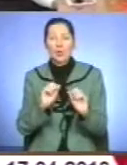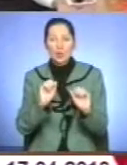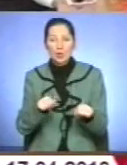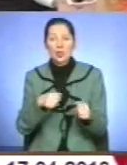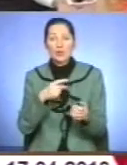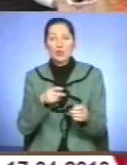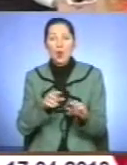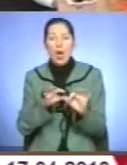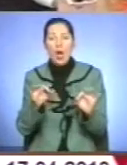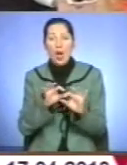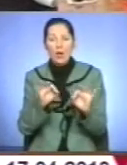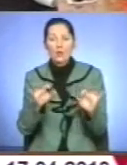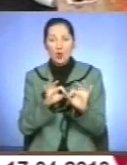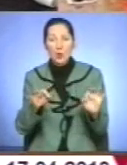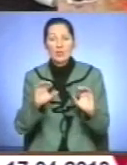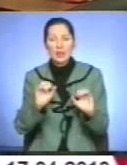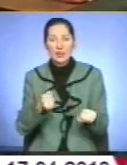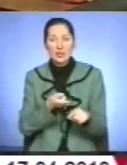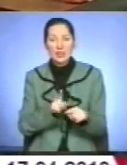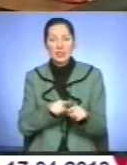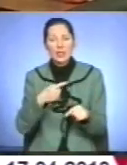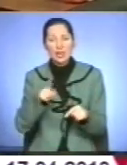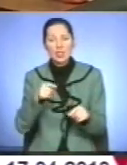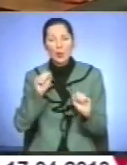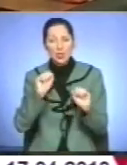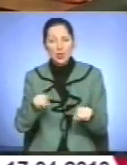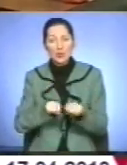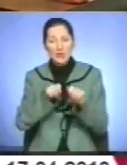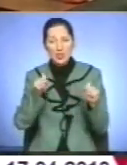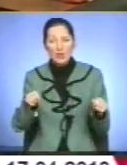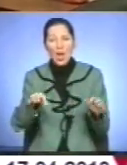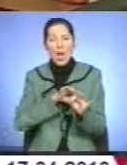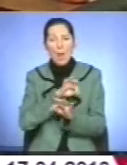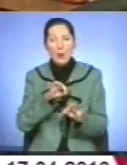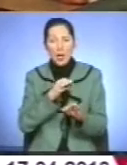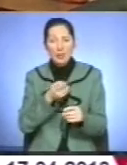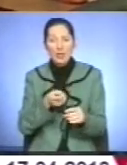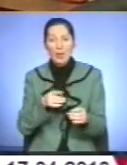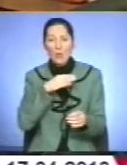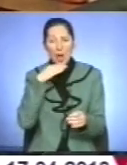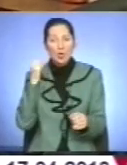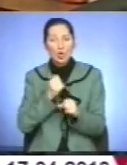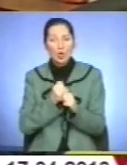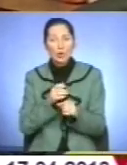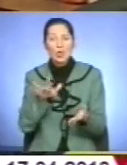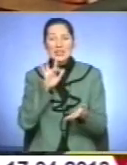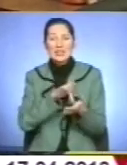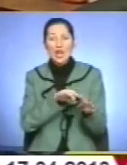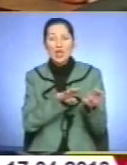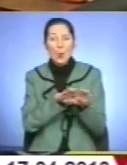можливості відкриває перед користувачами проєкт. Досить багато зараз зроблено вже на центральному рівні, зокрема,